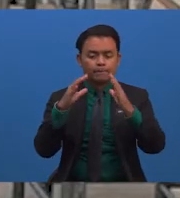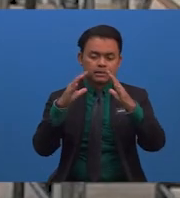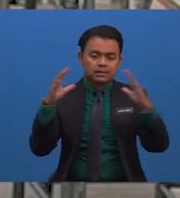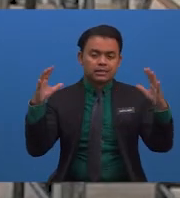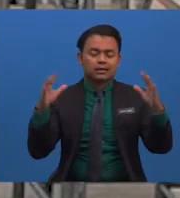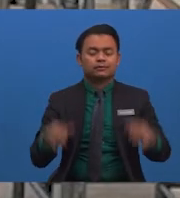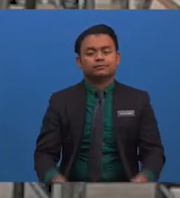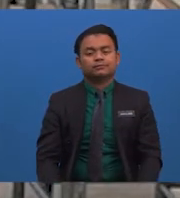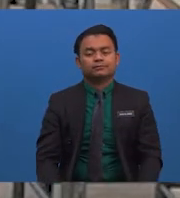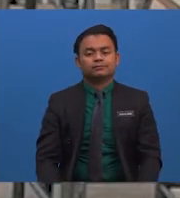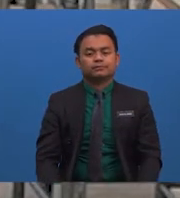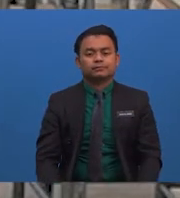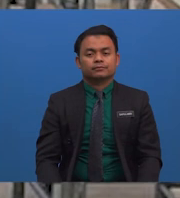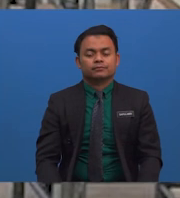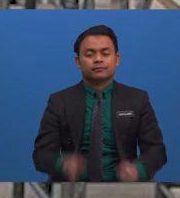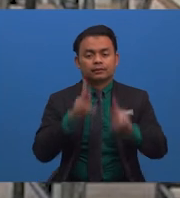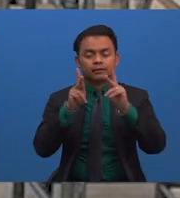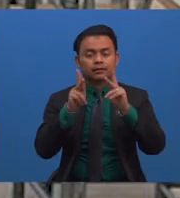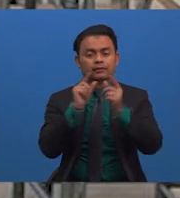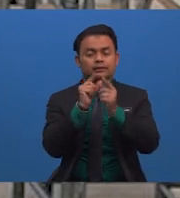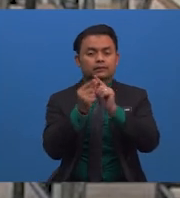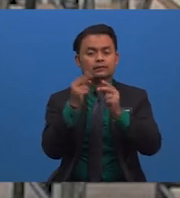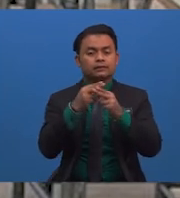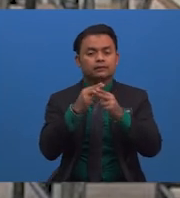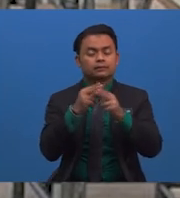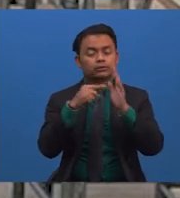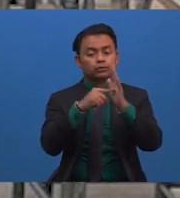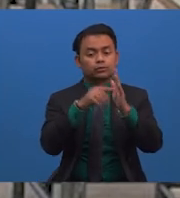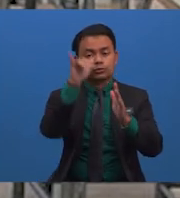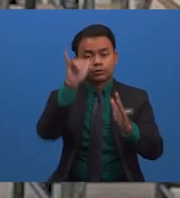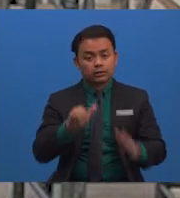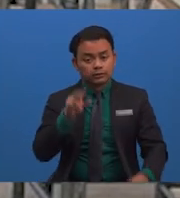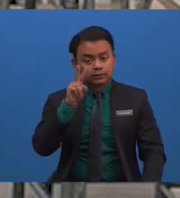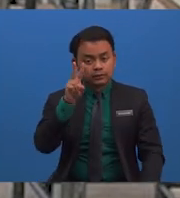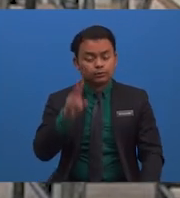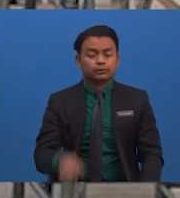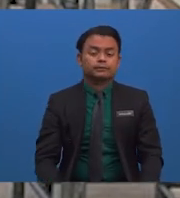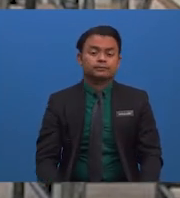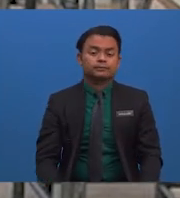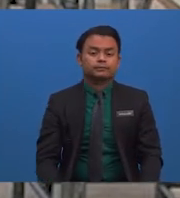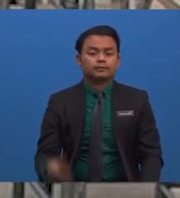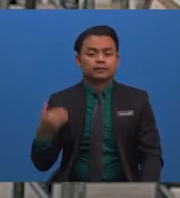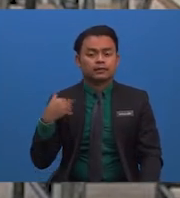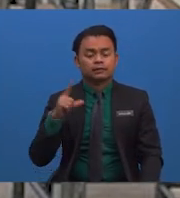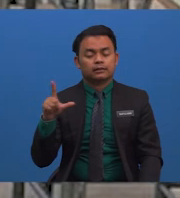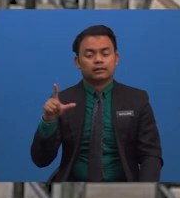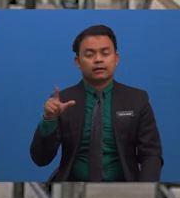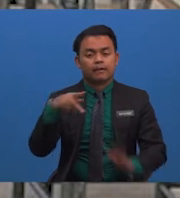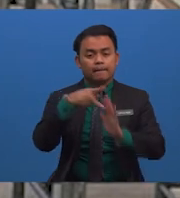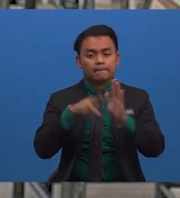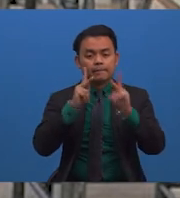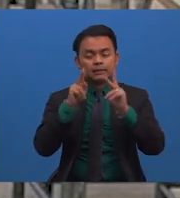Kata ganti nama tunjuk yang kedua ialah kata ganti nama tunjuk perkataan yang